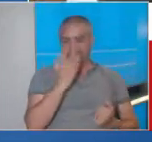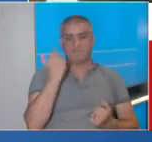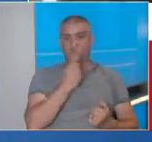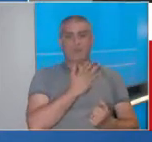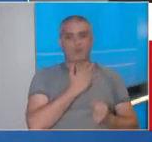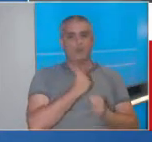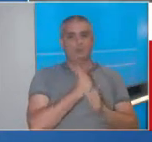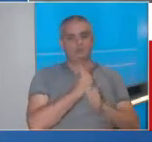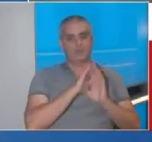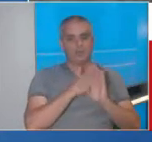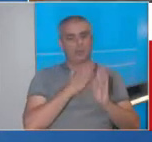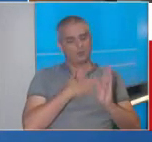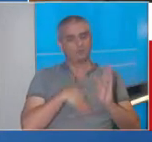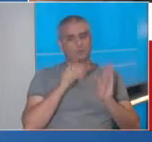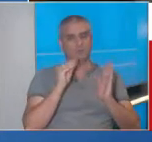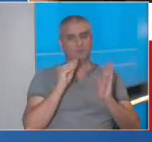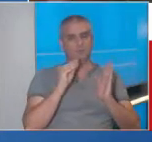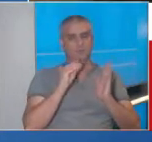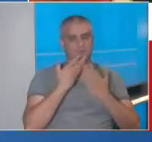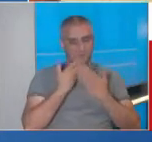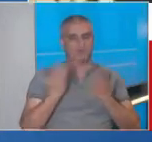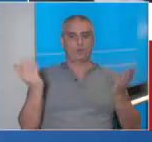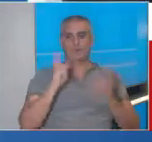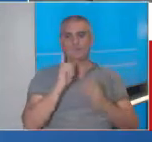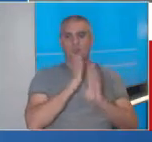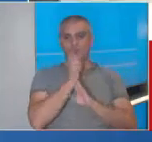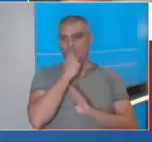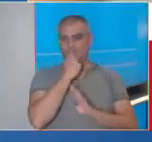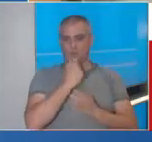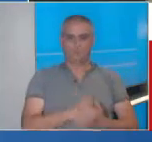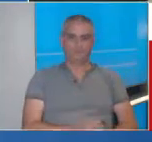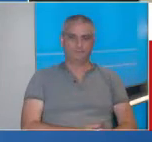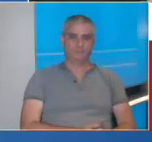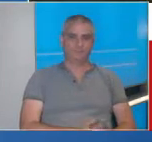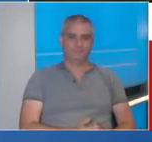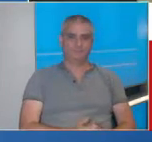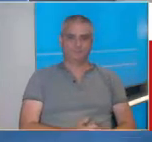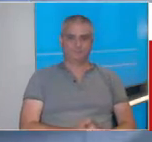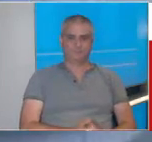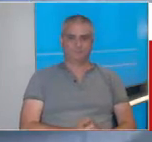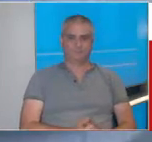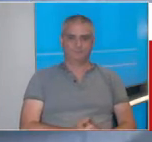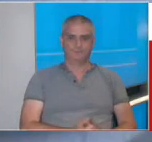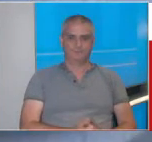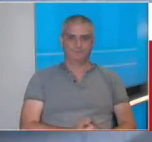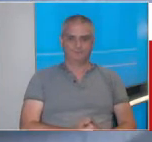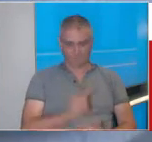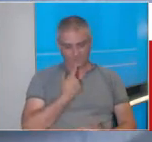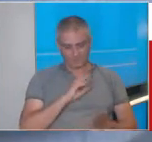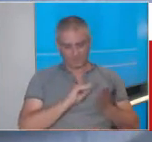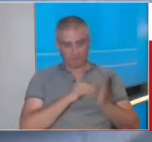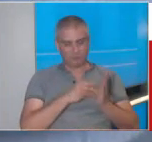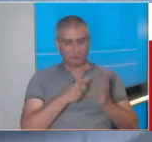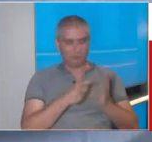רוצה כמובן שכל הדברים יהיו גלויים ופתוחים ולא סמויים מן העין. אז זהו, אז אתה אומר, עמית, הזכרת את